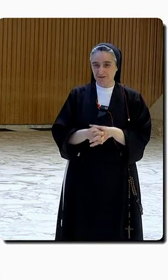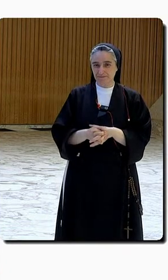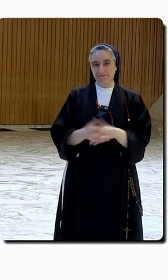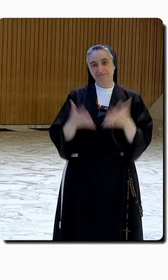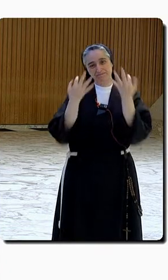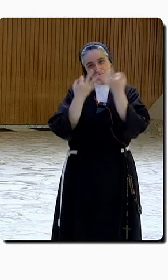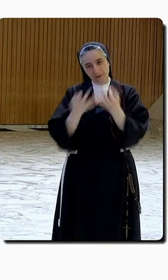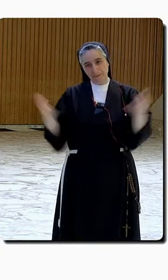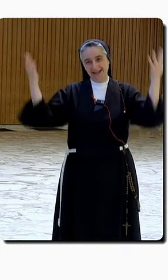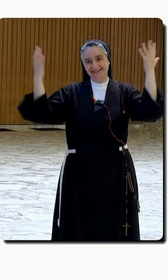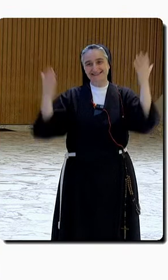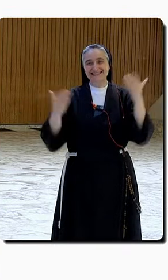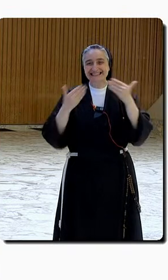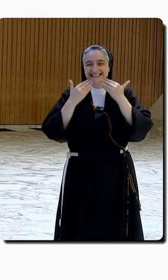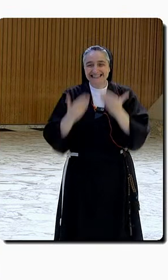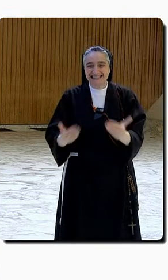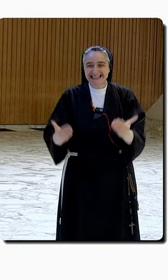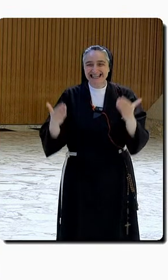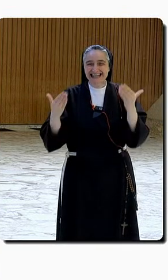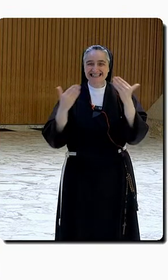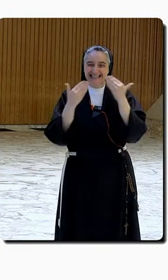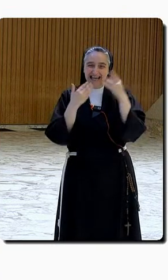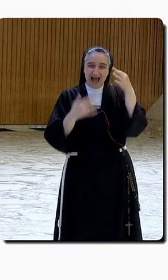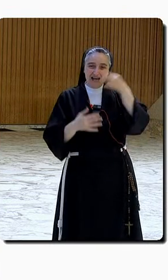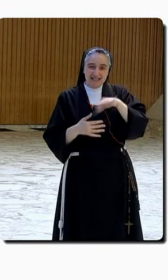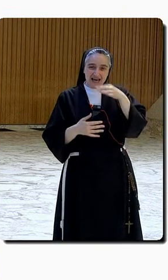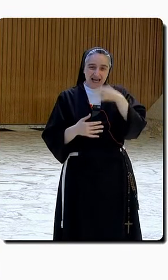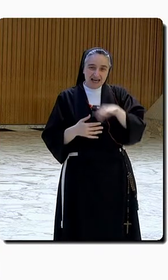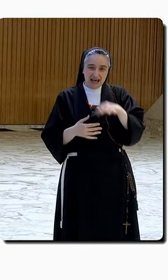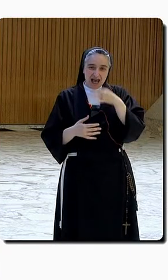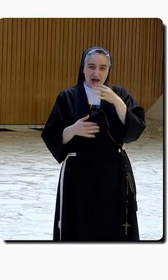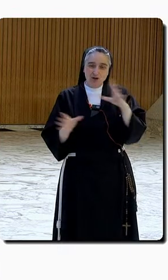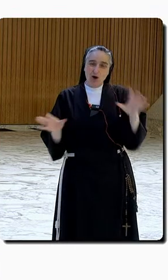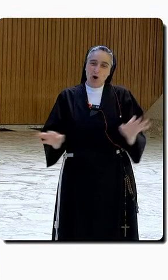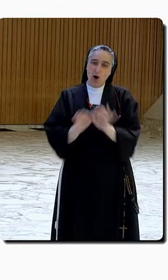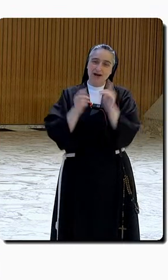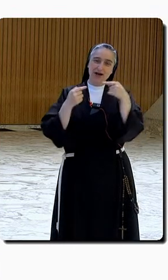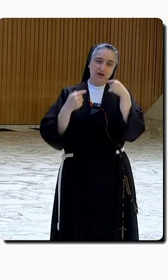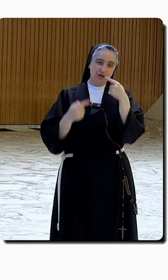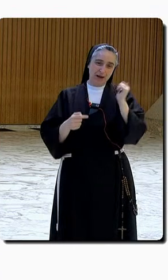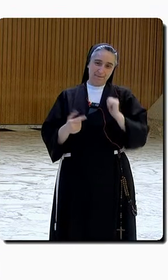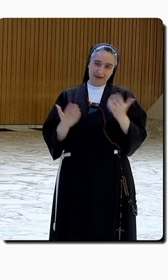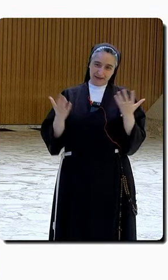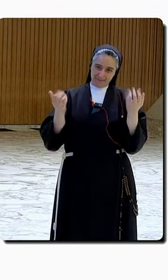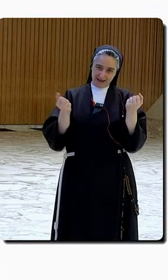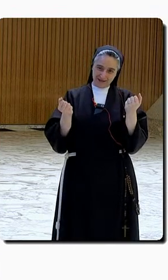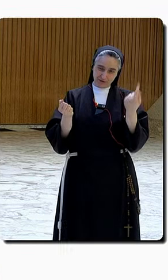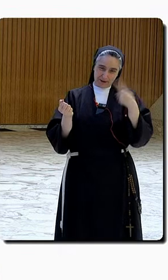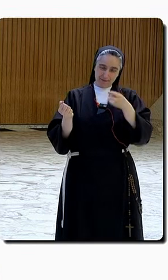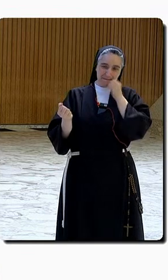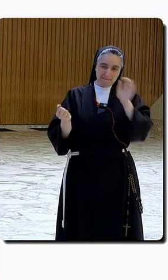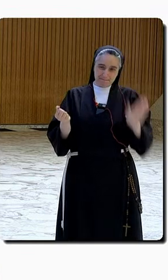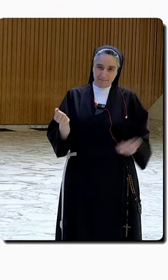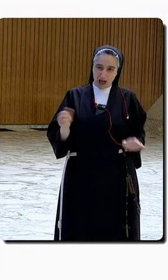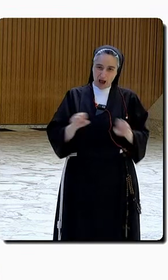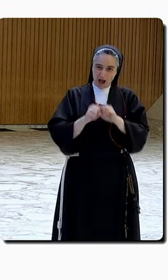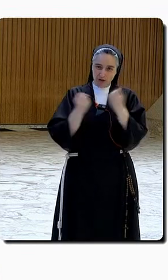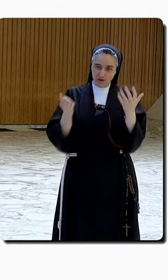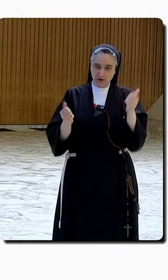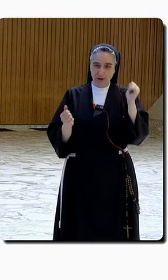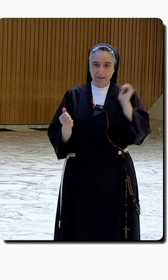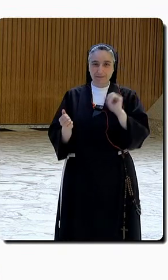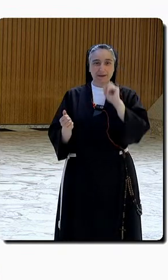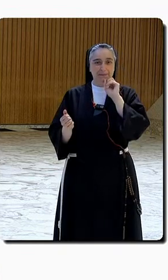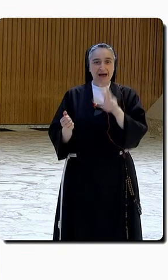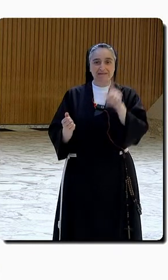Bene, grazie a tutti i relatori. Approfitto prima di lasciarvi per la pausa pranzo